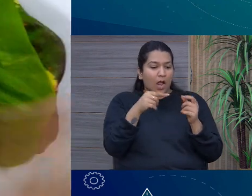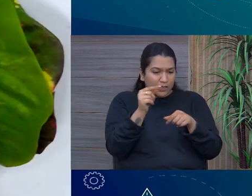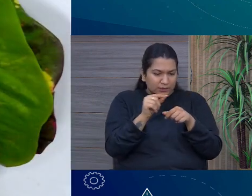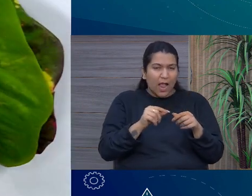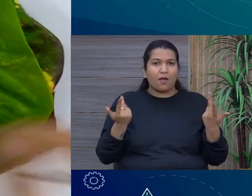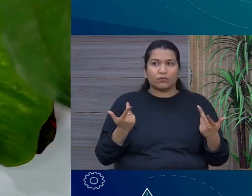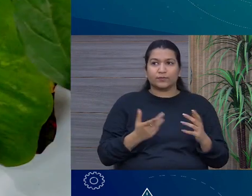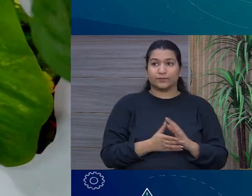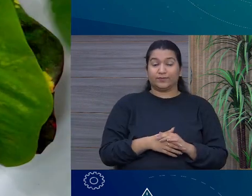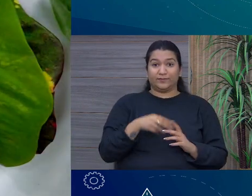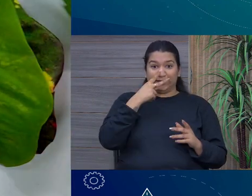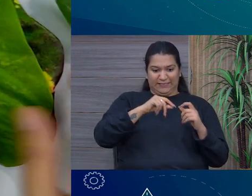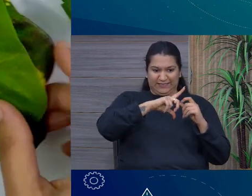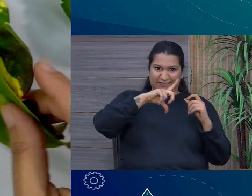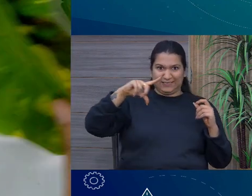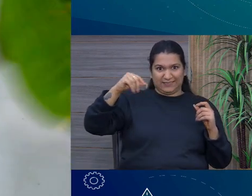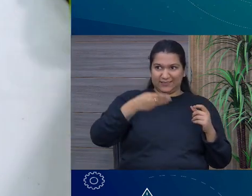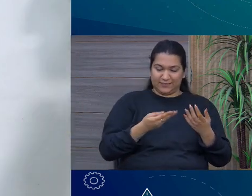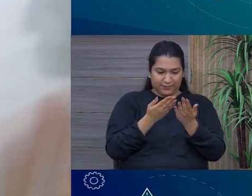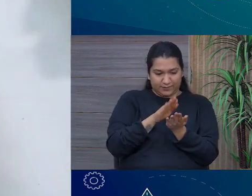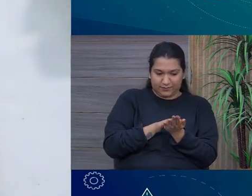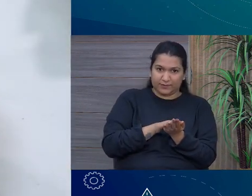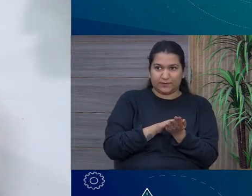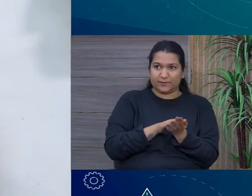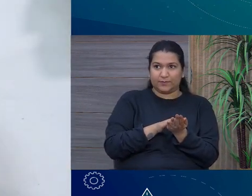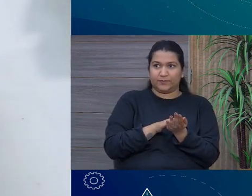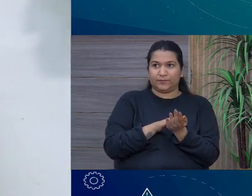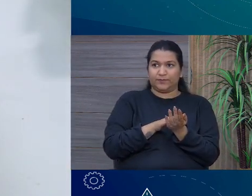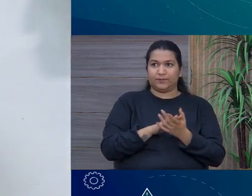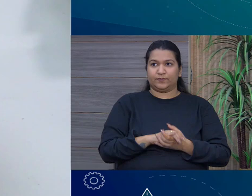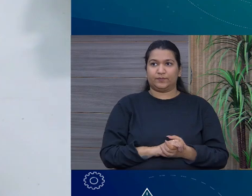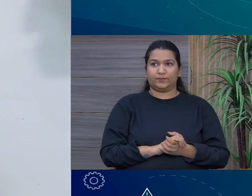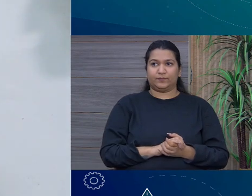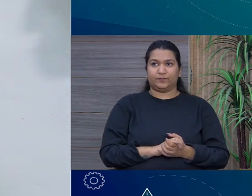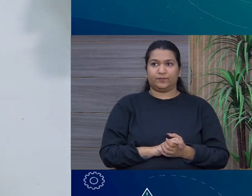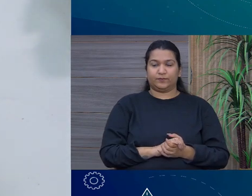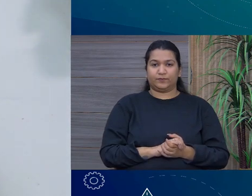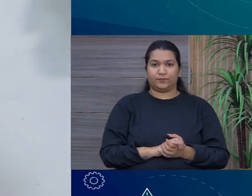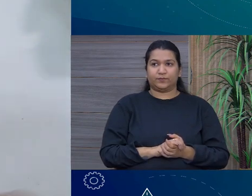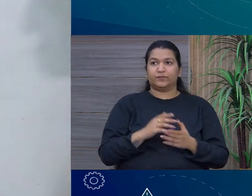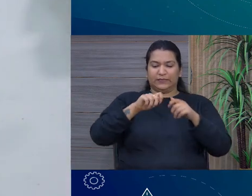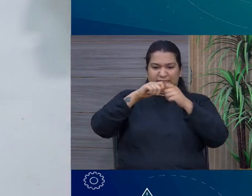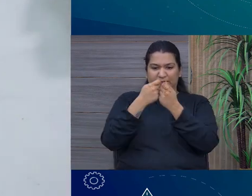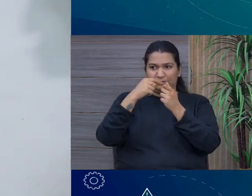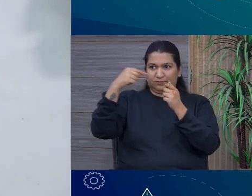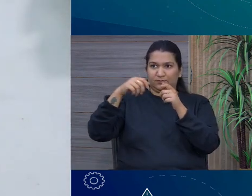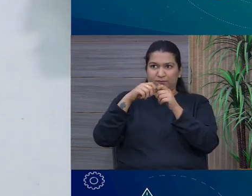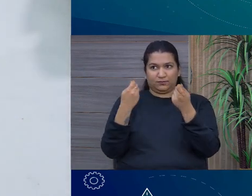था। सर इसमें मैं सपोज एक ये वाला लीव ले रही हूँ, सर इसको हमने इस तरह